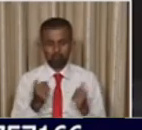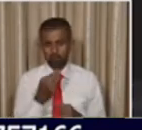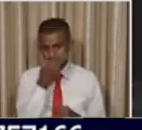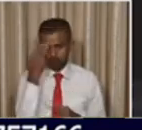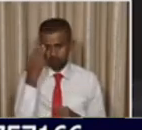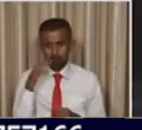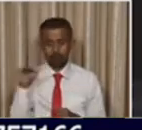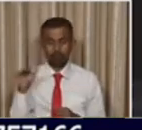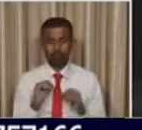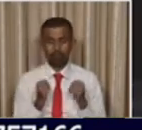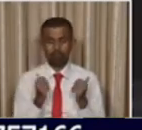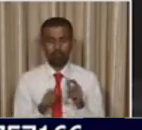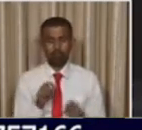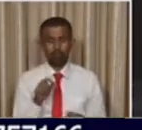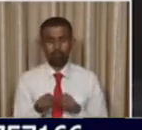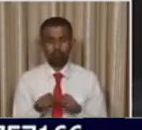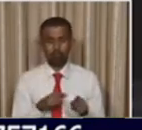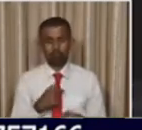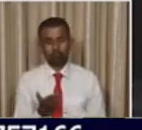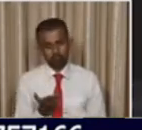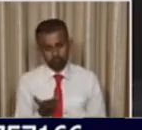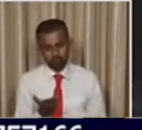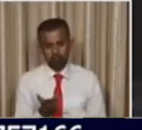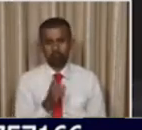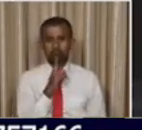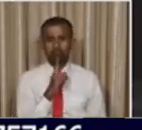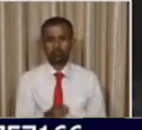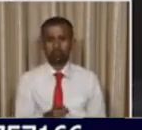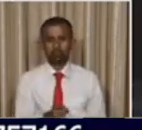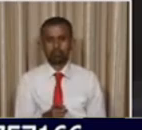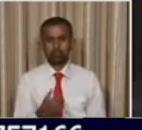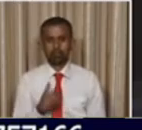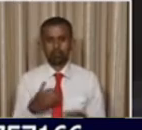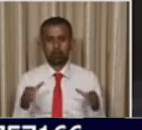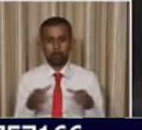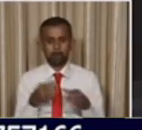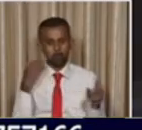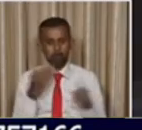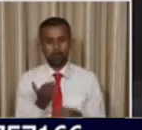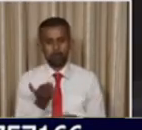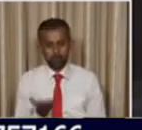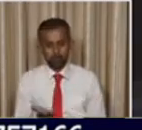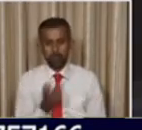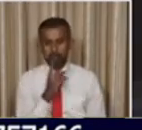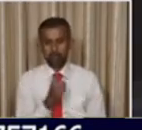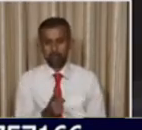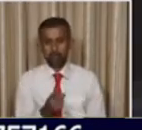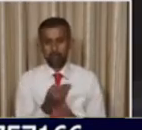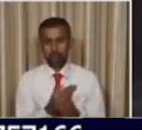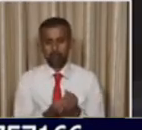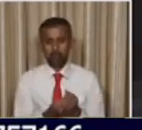உங்களிடம் விநயமாக வேண்டிக் கொள்வது எங்களுடைய அரசியல் இயக்கம் சார்பாக, தமிழ் தேசிய மக்கள் முன்னணி சார்பாக, இந்த இனங்களுக்கிடையிலே ஒரு